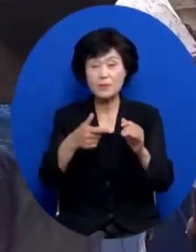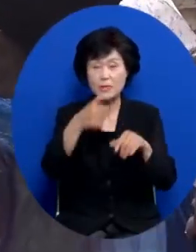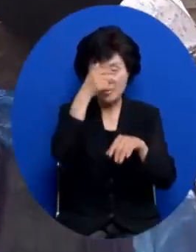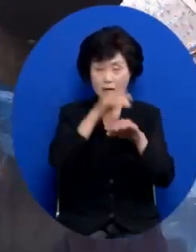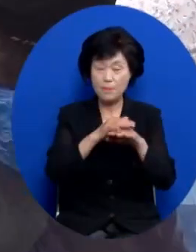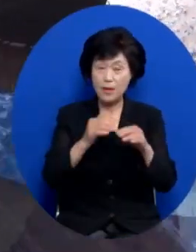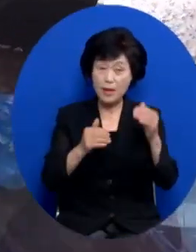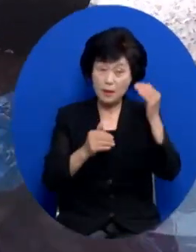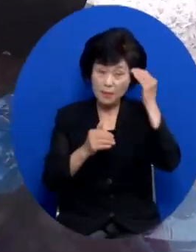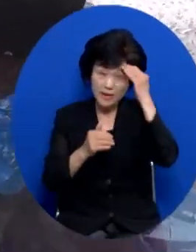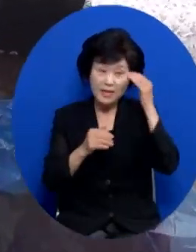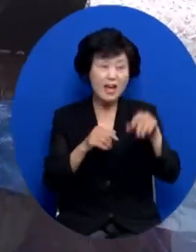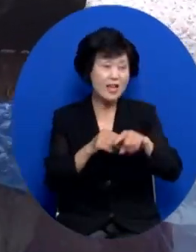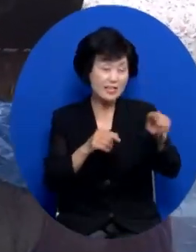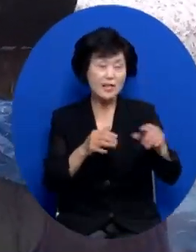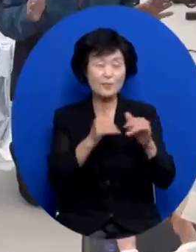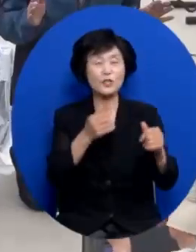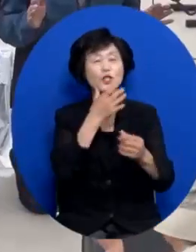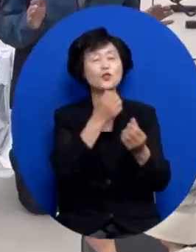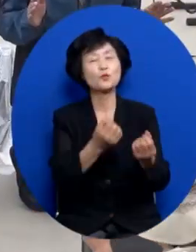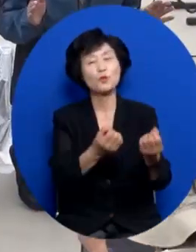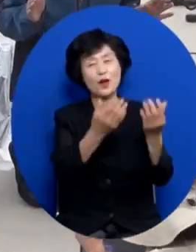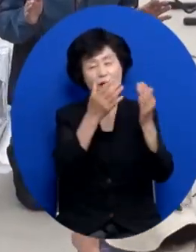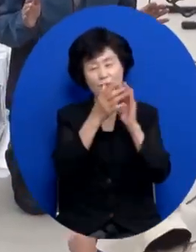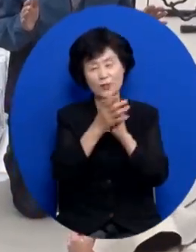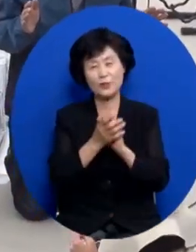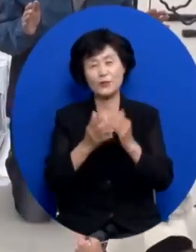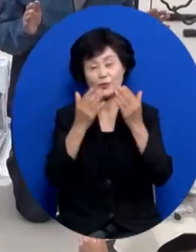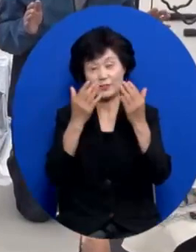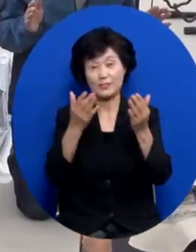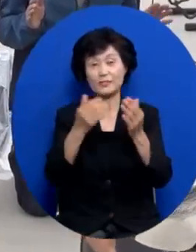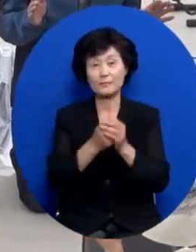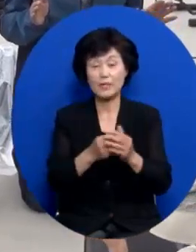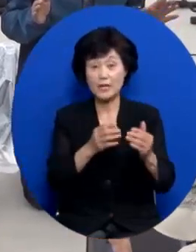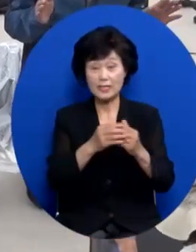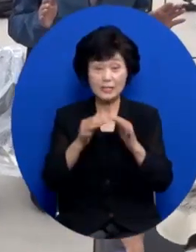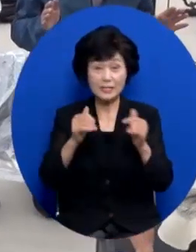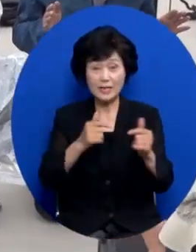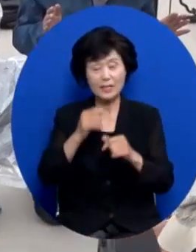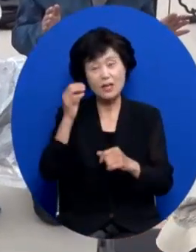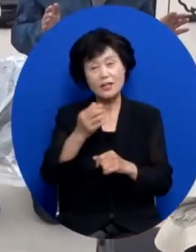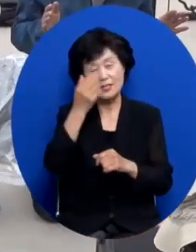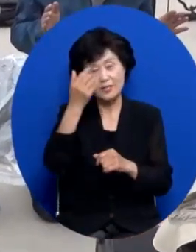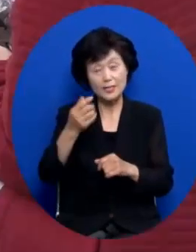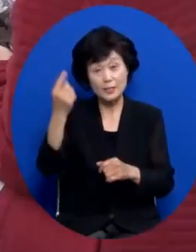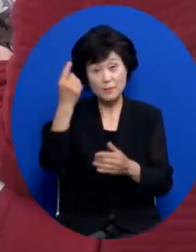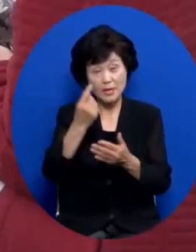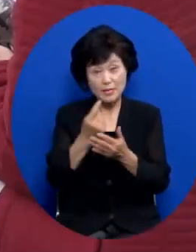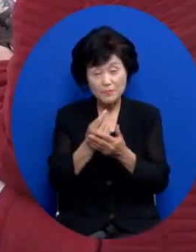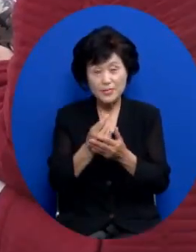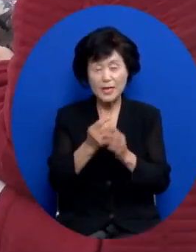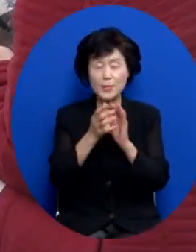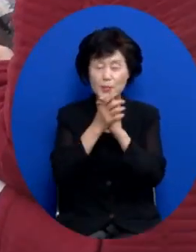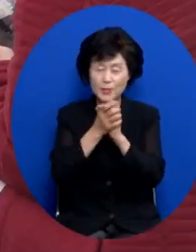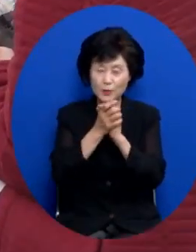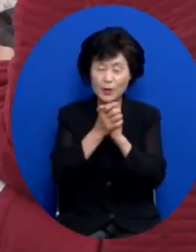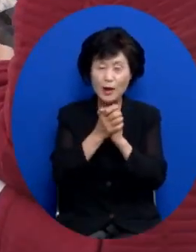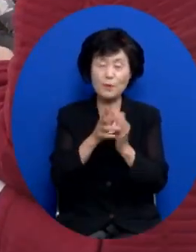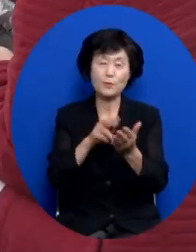유대인들을 축복하며 기도했습니다. 기도의 집 리더들은 성령님의 임재를 구하며 무릎을 꿇었고